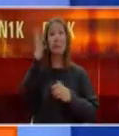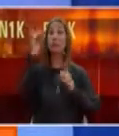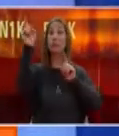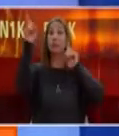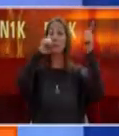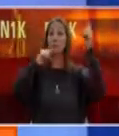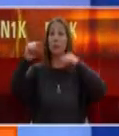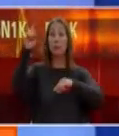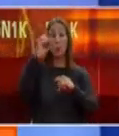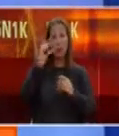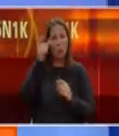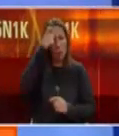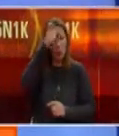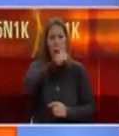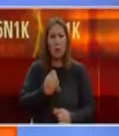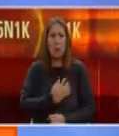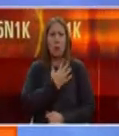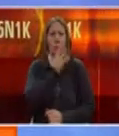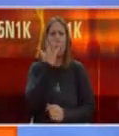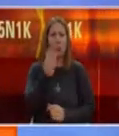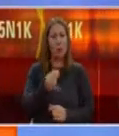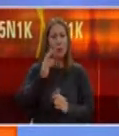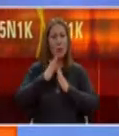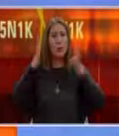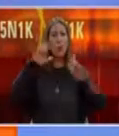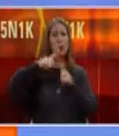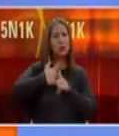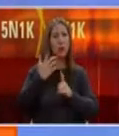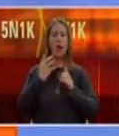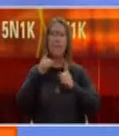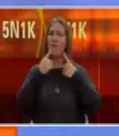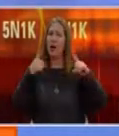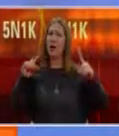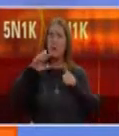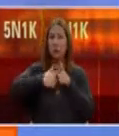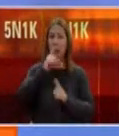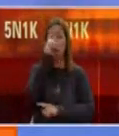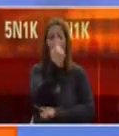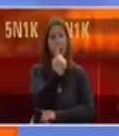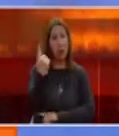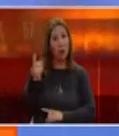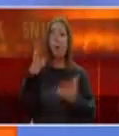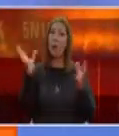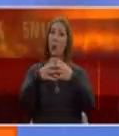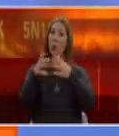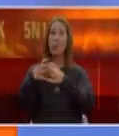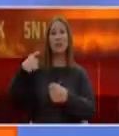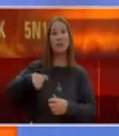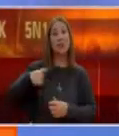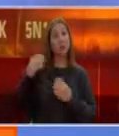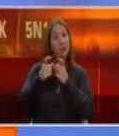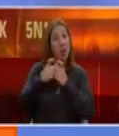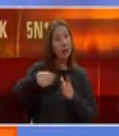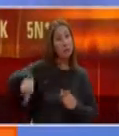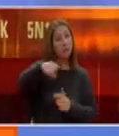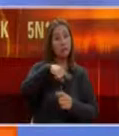tarafından, Türkiye'nin gurur duyduğu büyük projeler, farklı projeler, tek kişilik, grupların yaptığı sivil toplum kuruluşları gibi